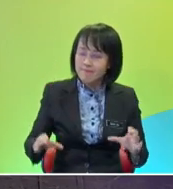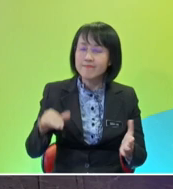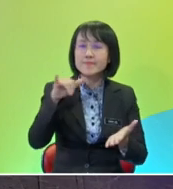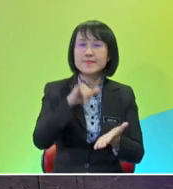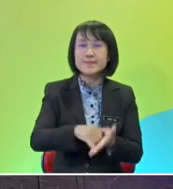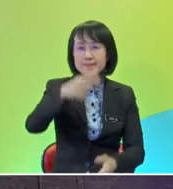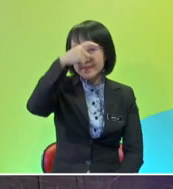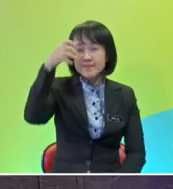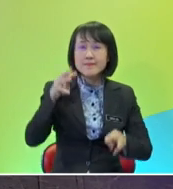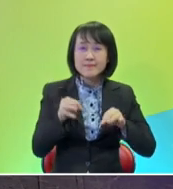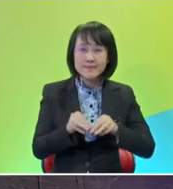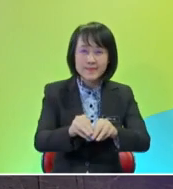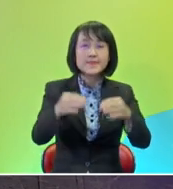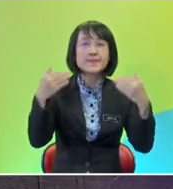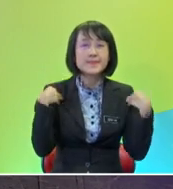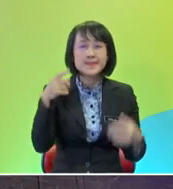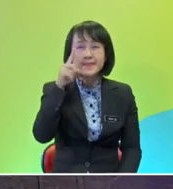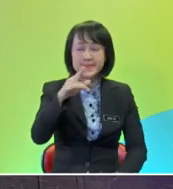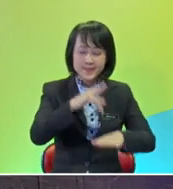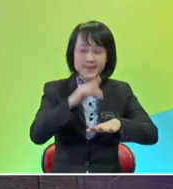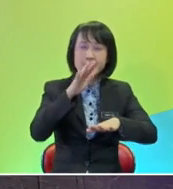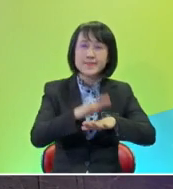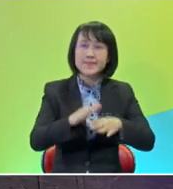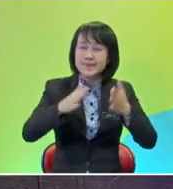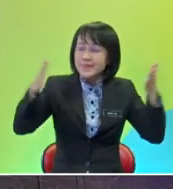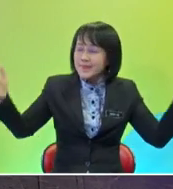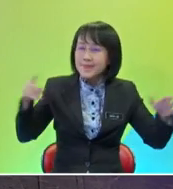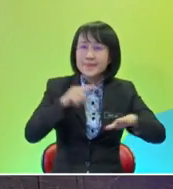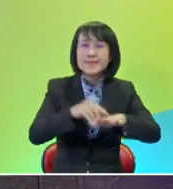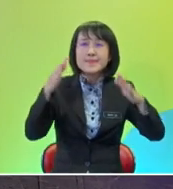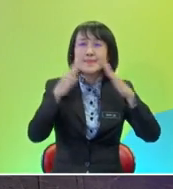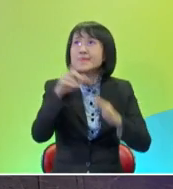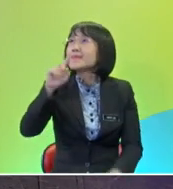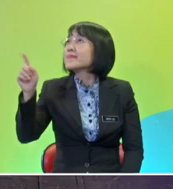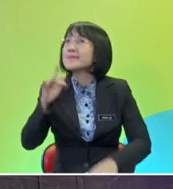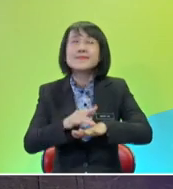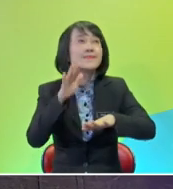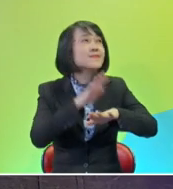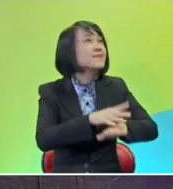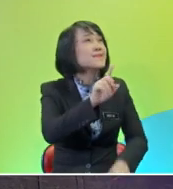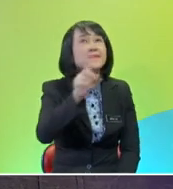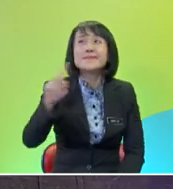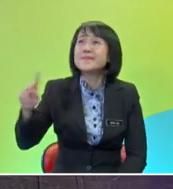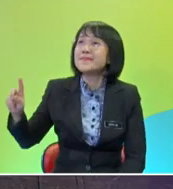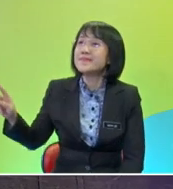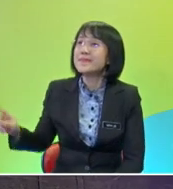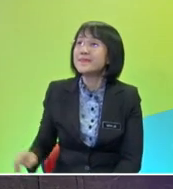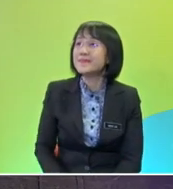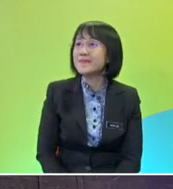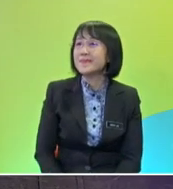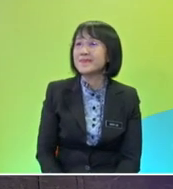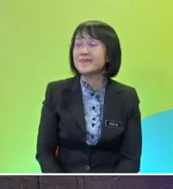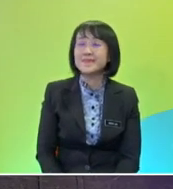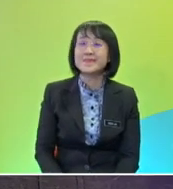lagi berada di rumah saya. Nyamuk tu besar, cikgu. Ya. Mana nyamuknya? Nyamuk! Mari masuk, kita sama-sama menyanyi